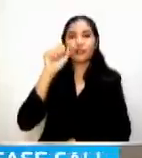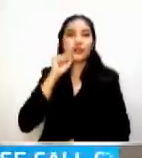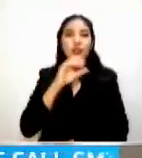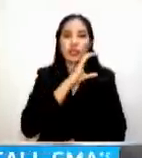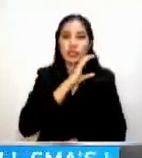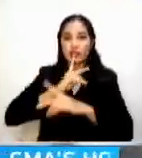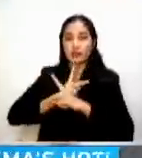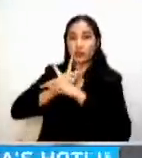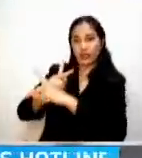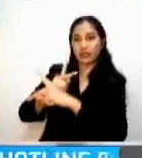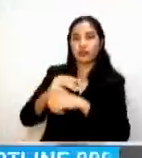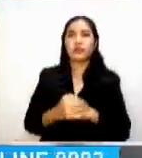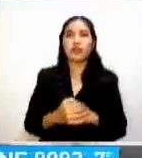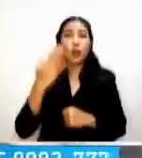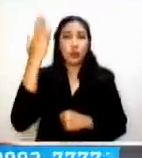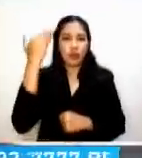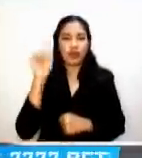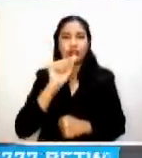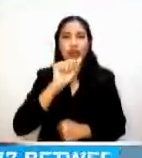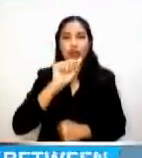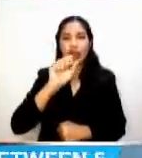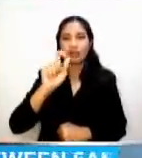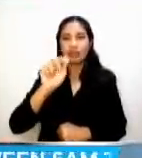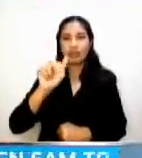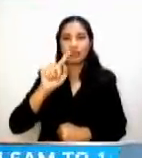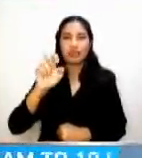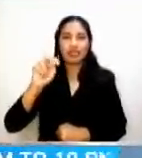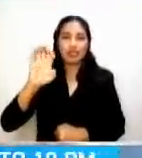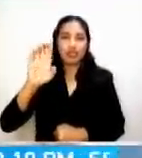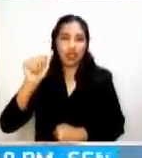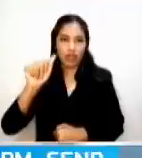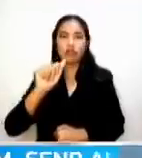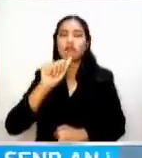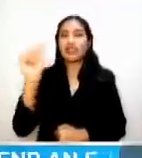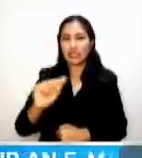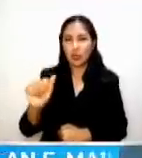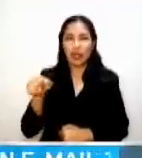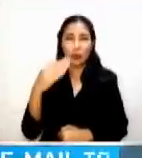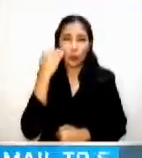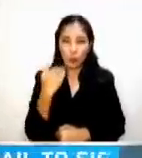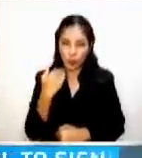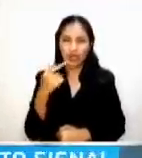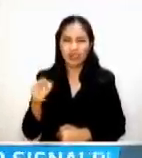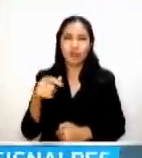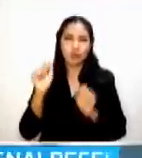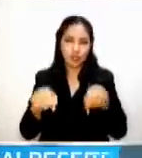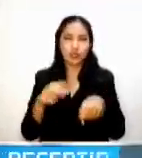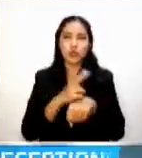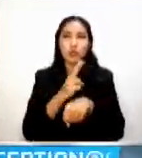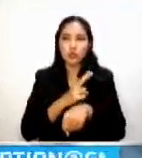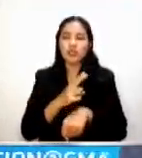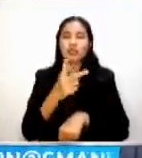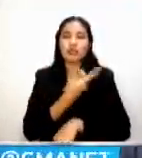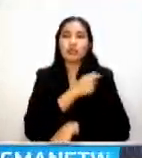ng AstraZeneca COVID vaccine na pupwede sana sa mga seniors. Sabi ni FDA Director General Eric Domingo, kailangan pa rin i-evaluate